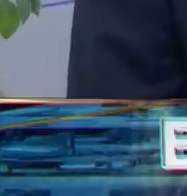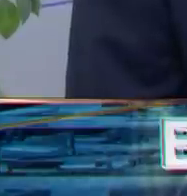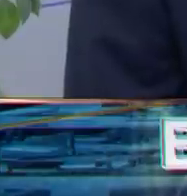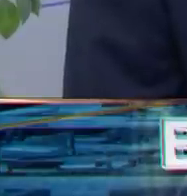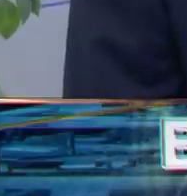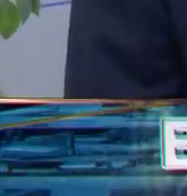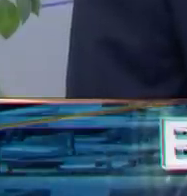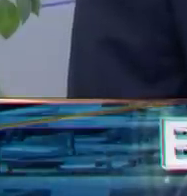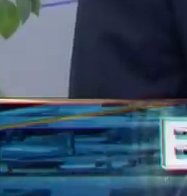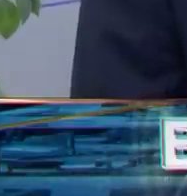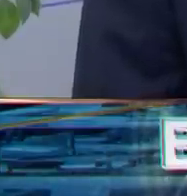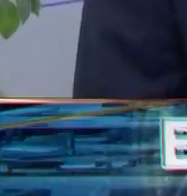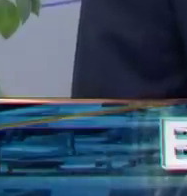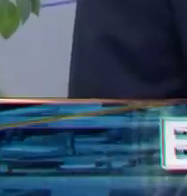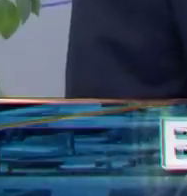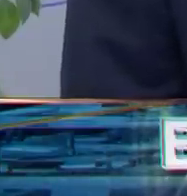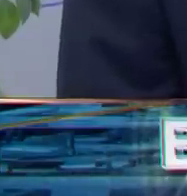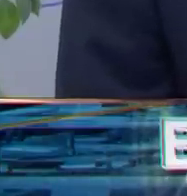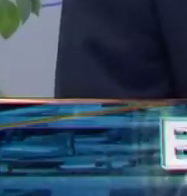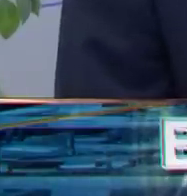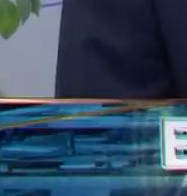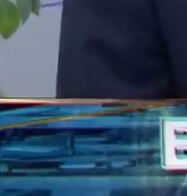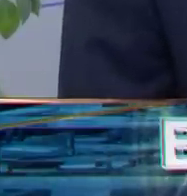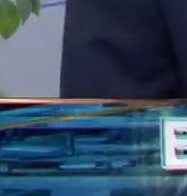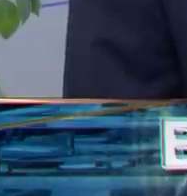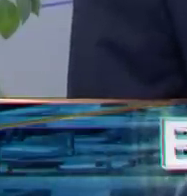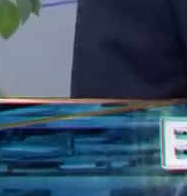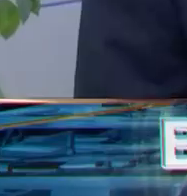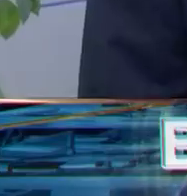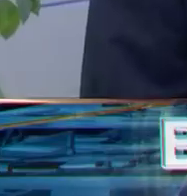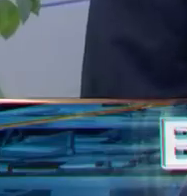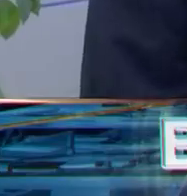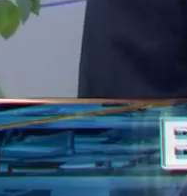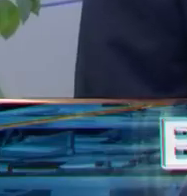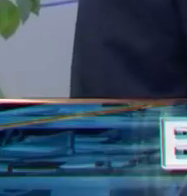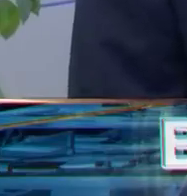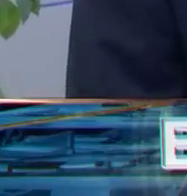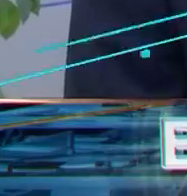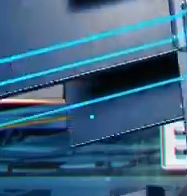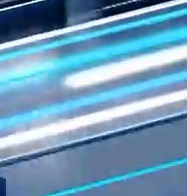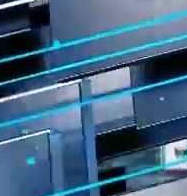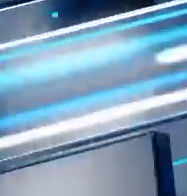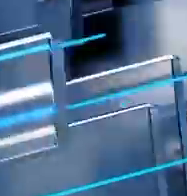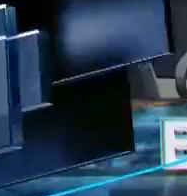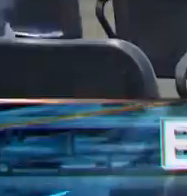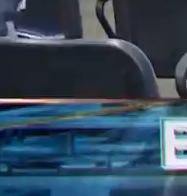онлайн түрде де алуға болады, қағаз электрондық түрінде алуға болады, қағаз жүзінде де алуға болады.